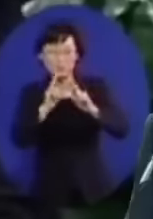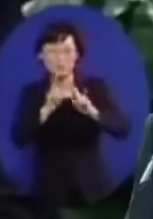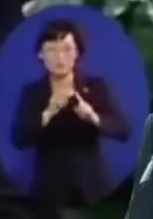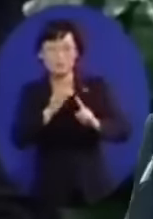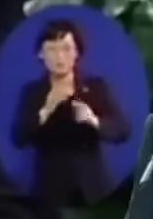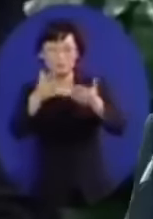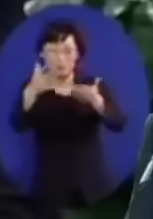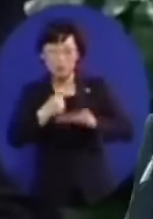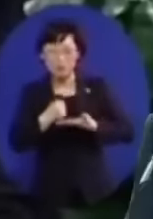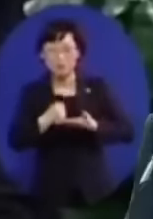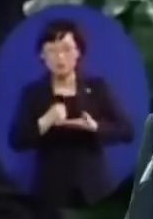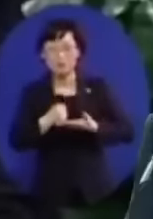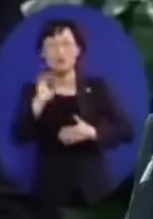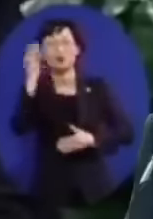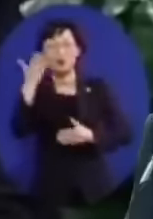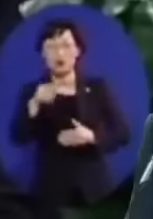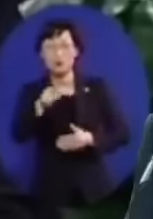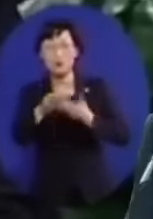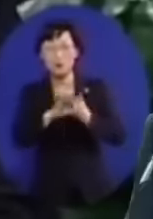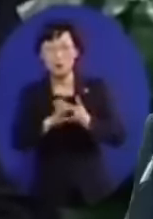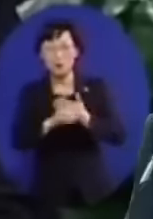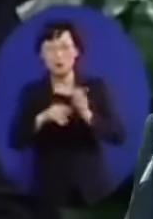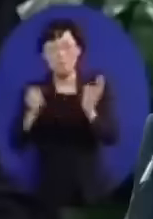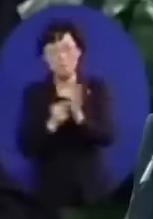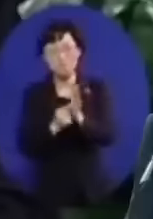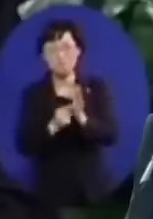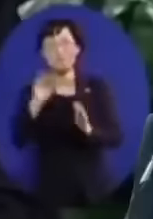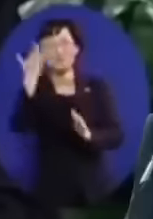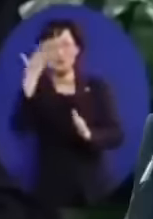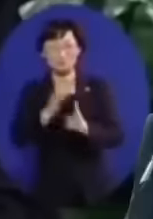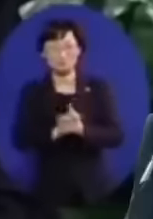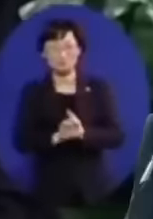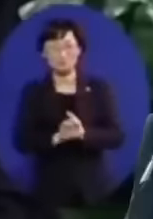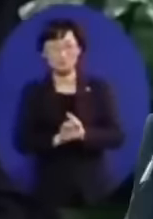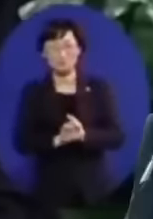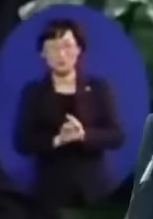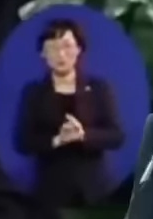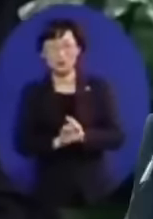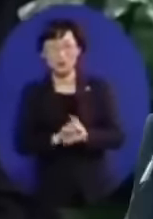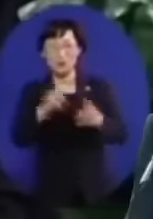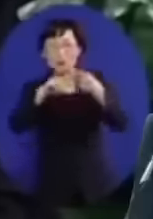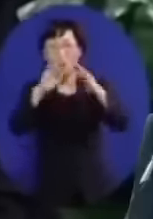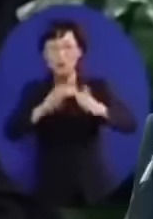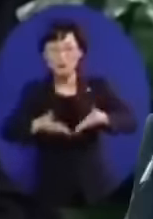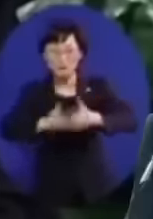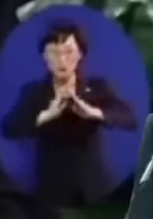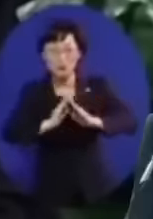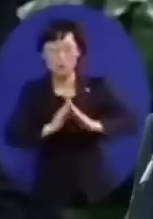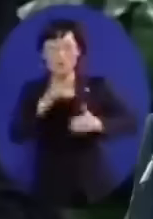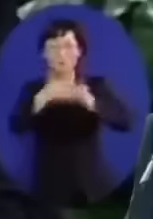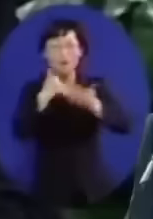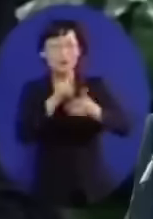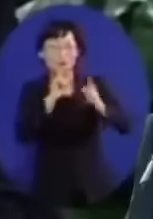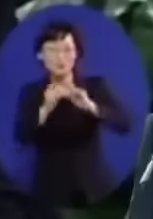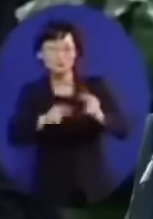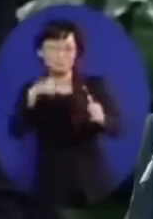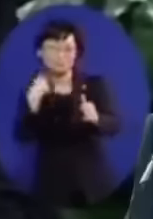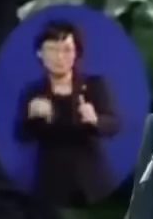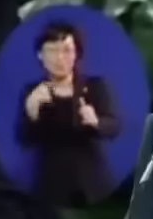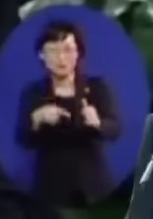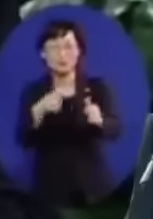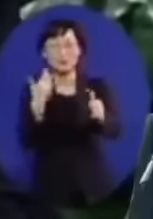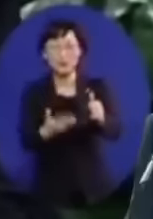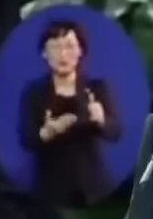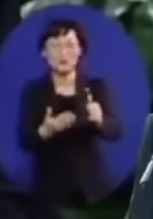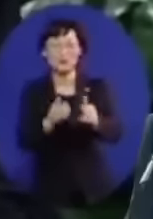되는 것입니다. 그게 제일 속결입니다. 교회를 세우고 하나님 말씀을 가르치고